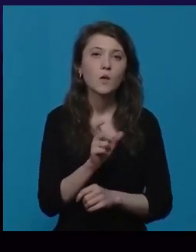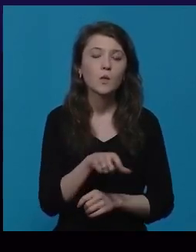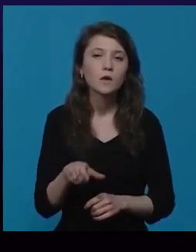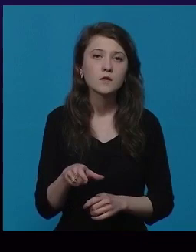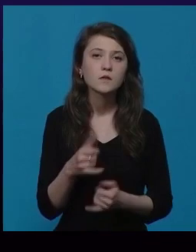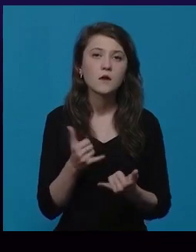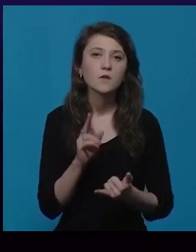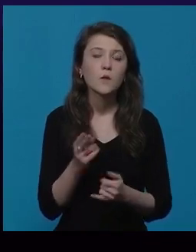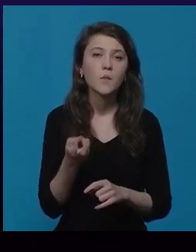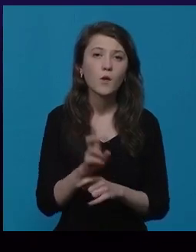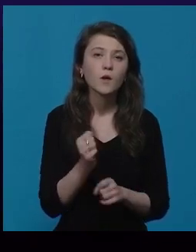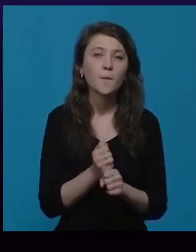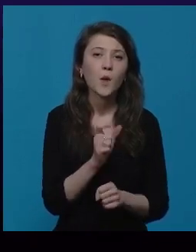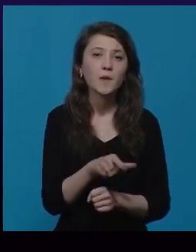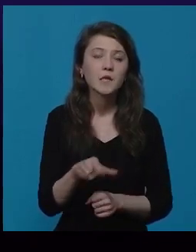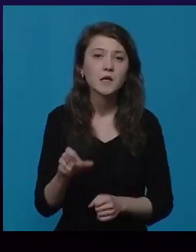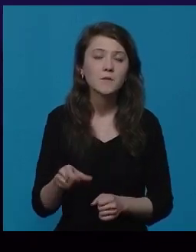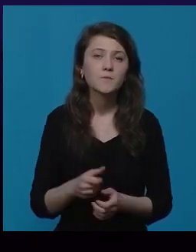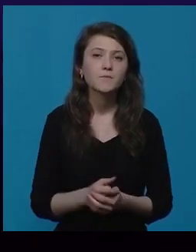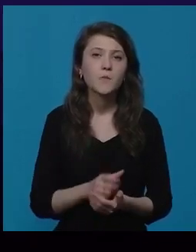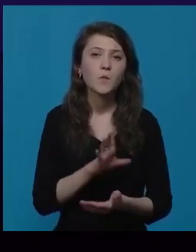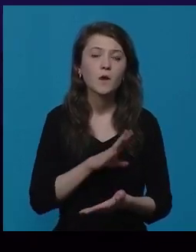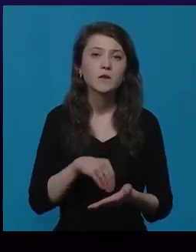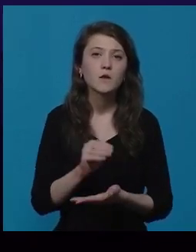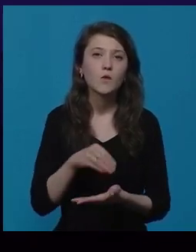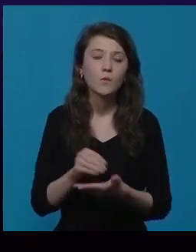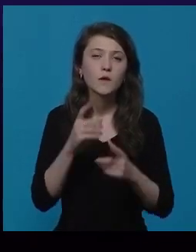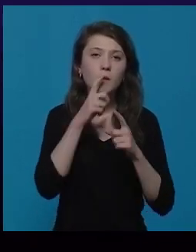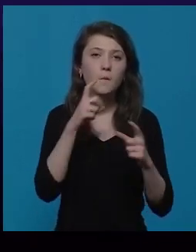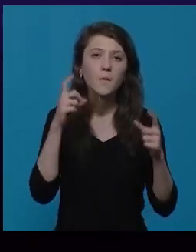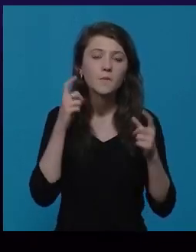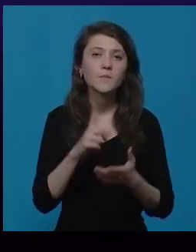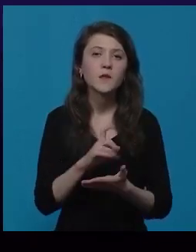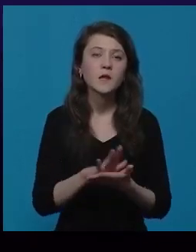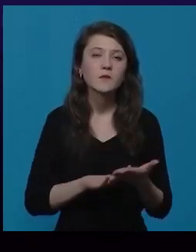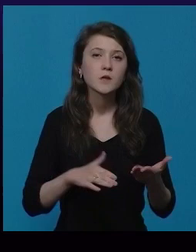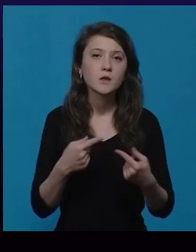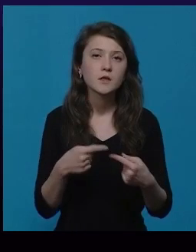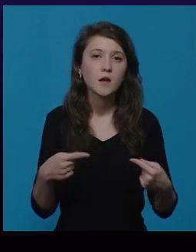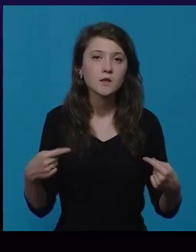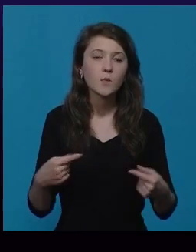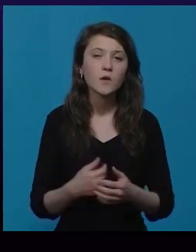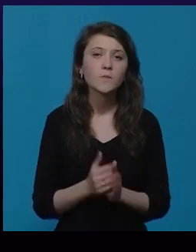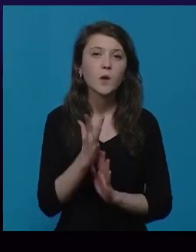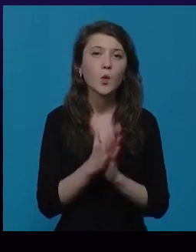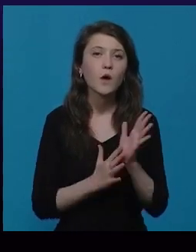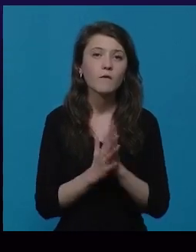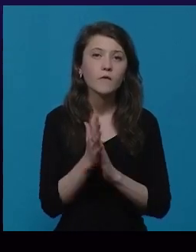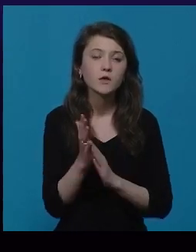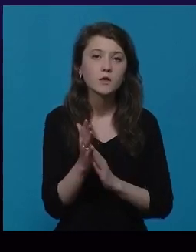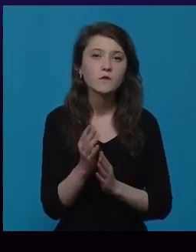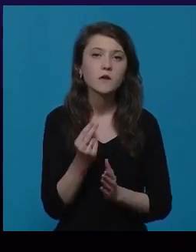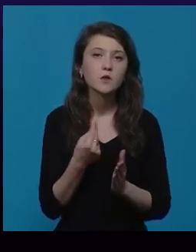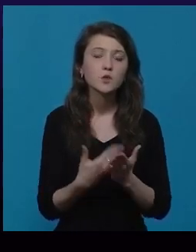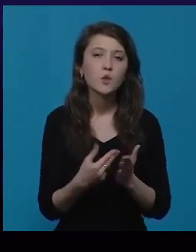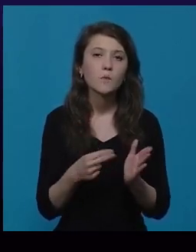приходить, робітників, тим більше були закуплені маски, дезінфікуючі там засоби, рукавички на суму